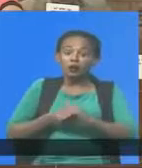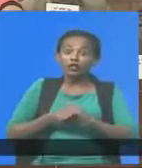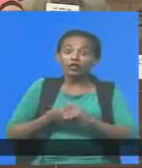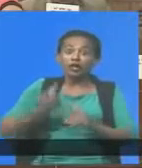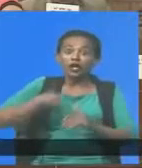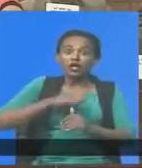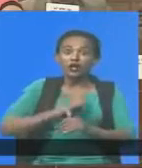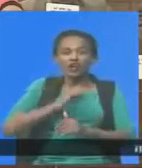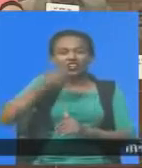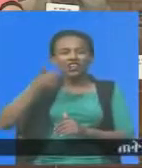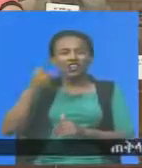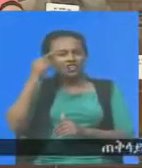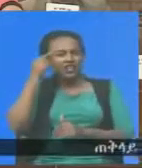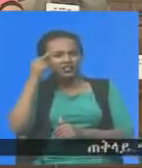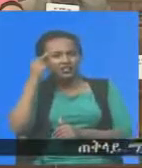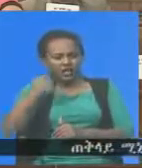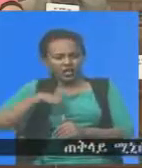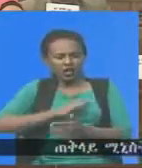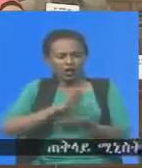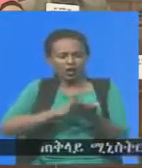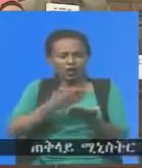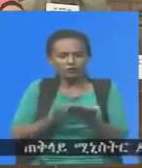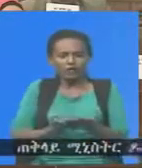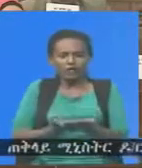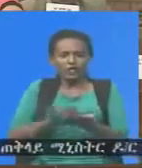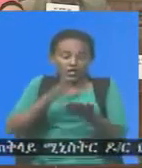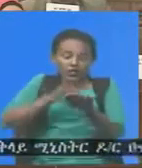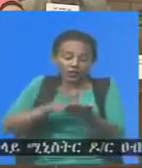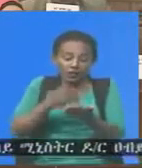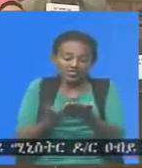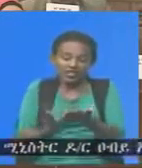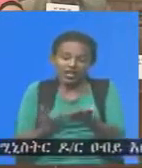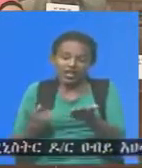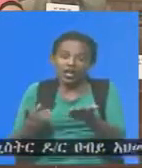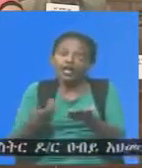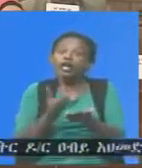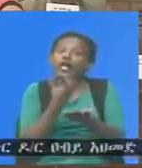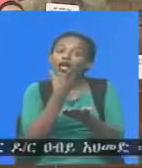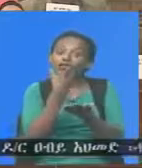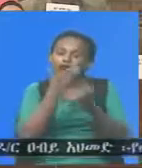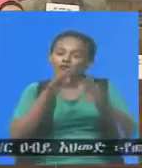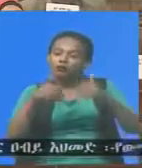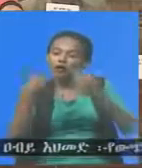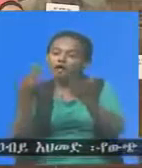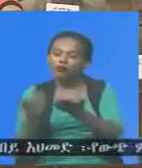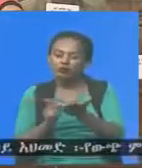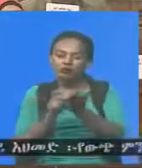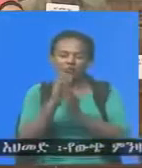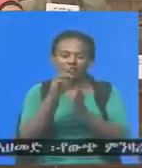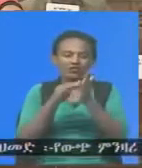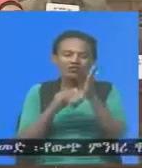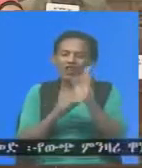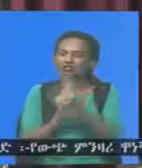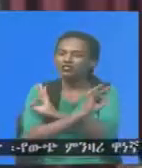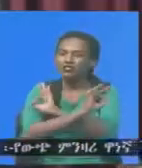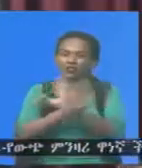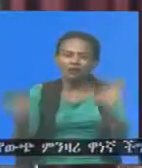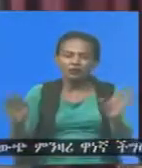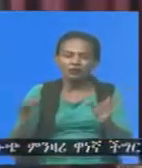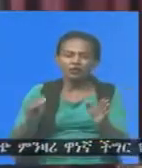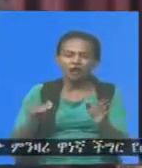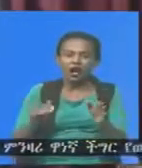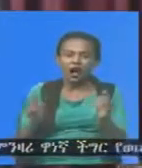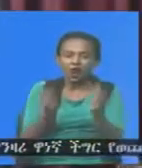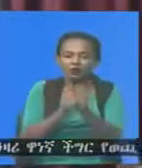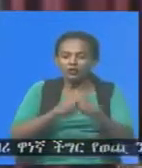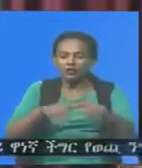ሸርበን እኛ አብስለን የበሰለ ኬክ ምናቀርብበት የዲሞክራሲያዊ ስርዓት የለም ግርድፍ ይቀርባል እንወያያለን